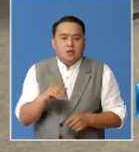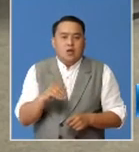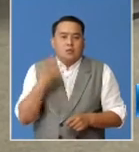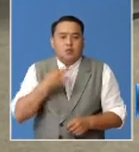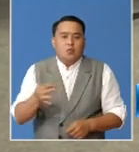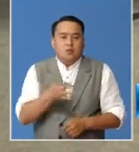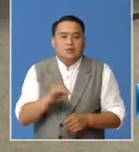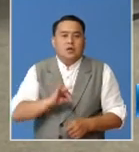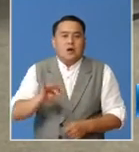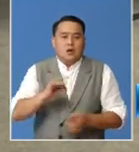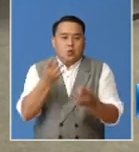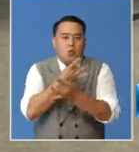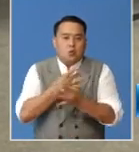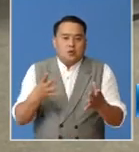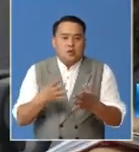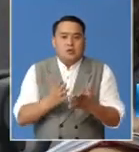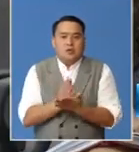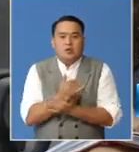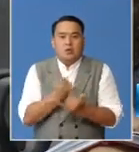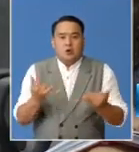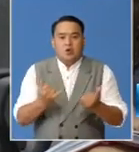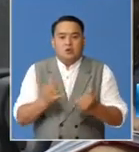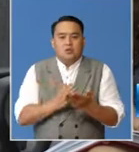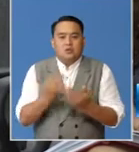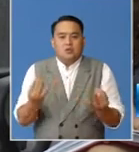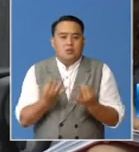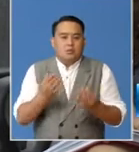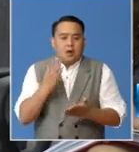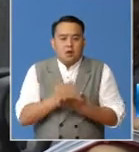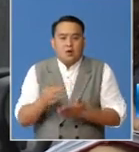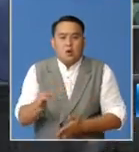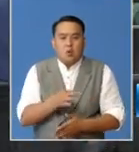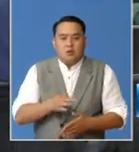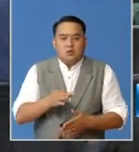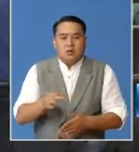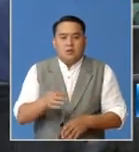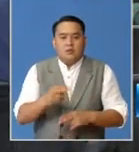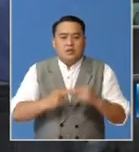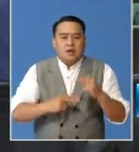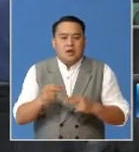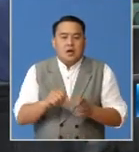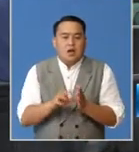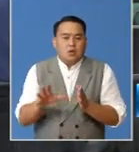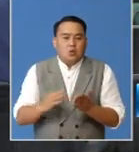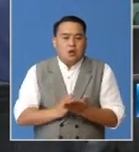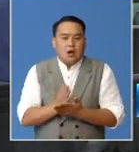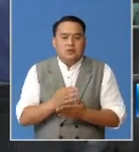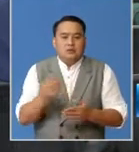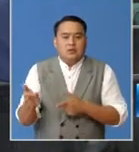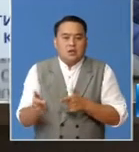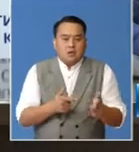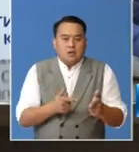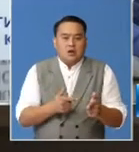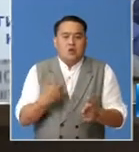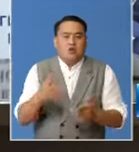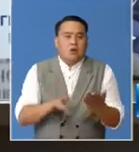жерінің тарихи және мәдени ескерткіштер туралы толық мағлұмат бар. Сонымен бірге облыс аумағындағы ескерткіштердің электрондық картасы дайындалды. Оған